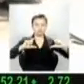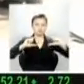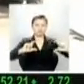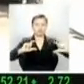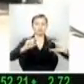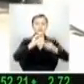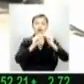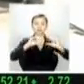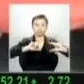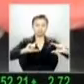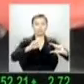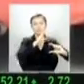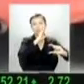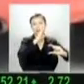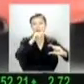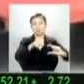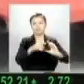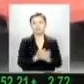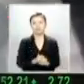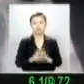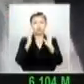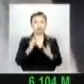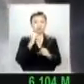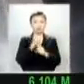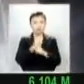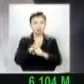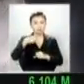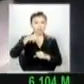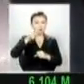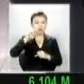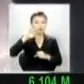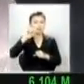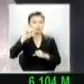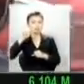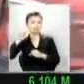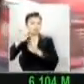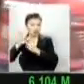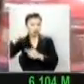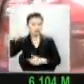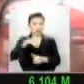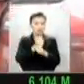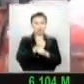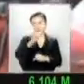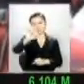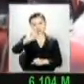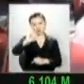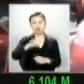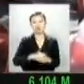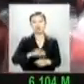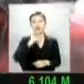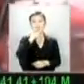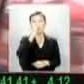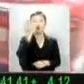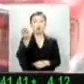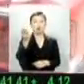ขณะที่จ่าสิบตำรวจปริญญายังไม่มาปฏิบัติหน้าที่และไม่มีการติดต่อผู้บังคับบัญชา สำหรับจ่าสิบตำรวจปริญญา